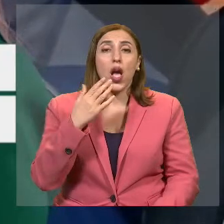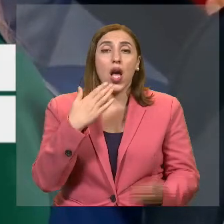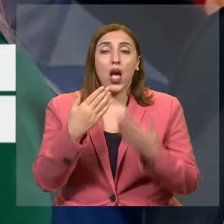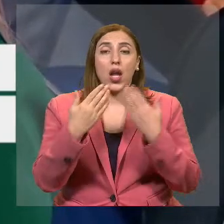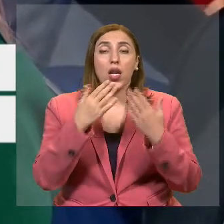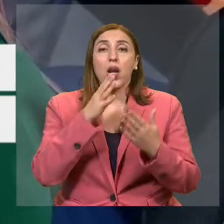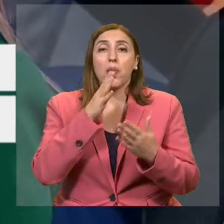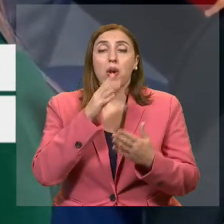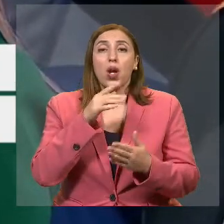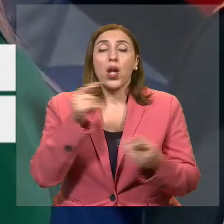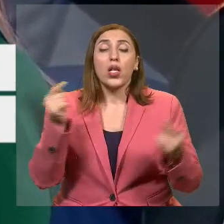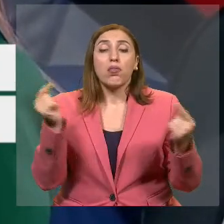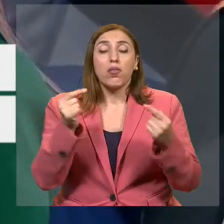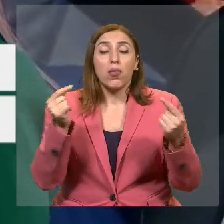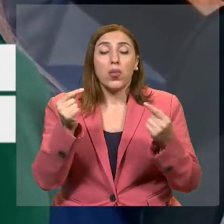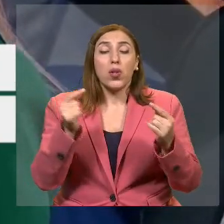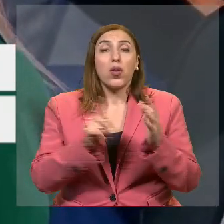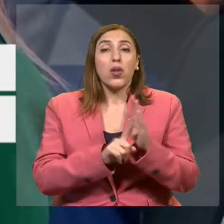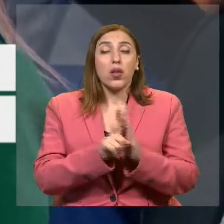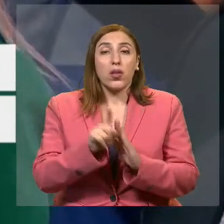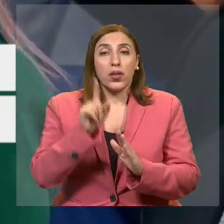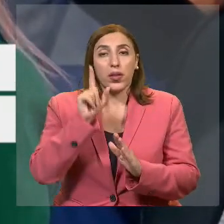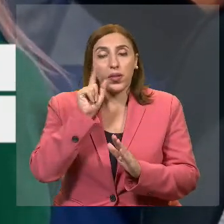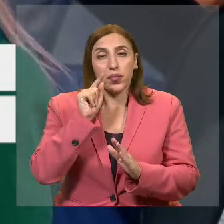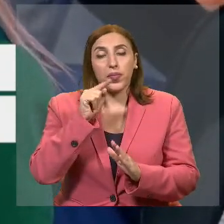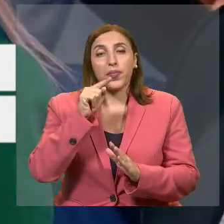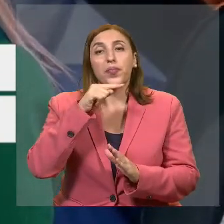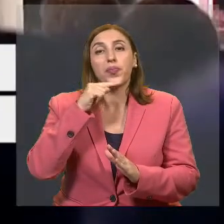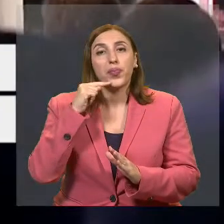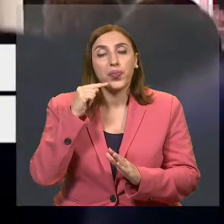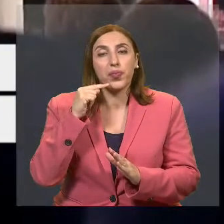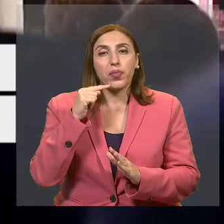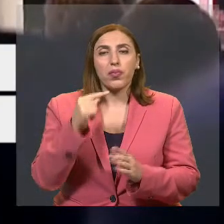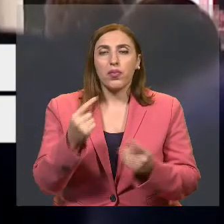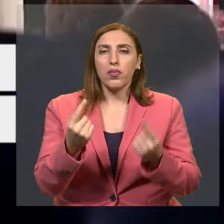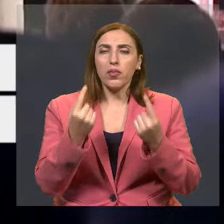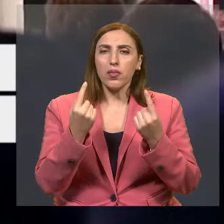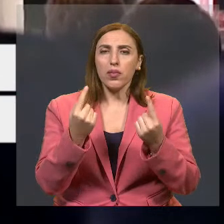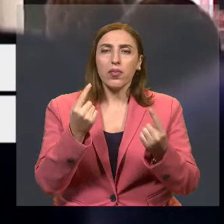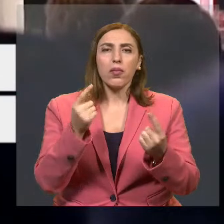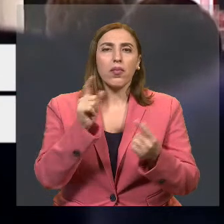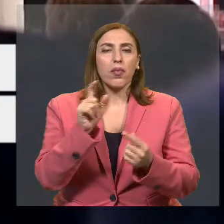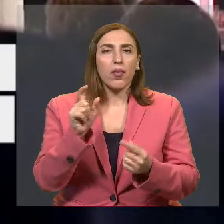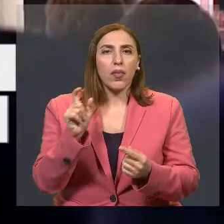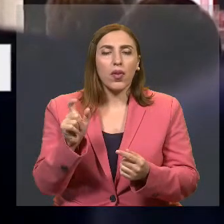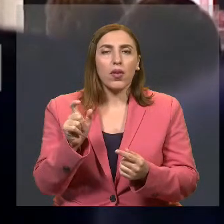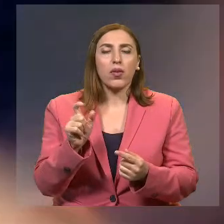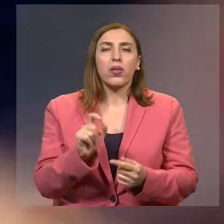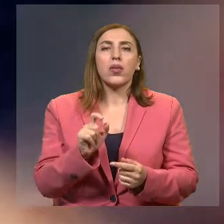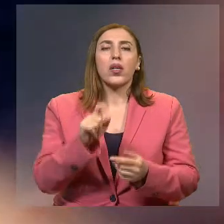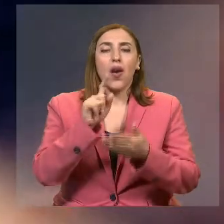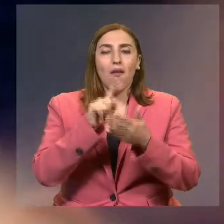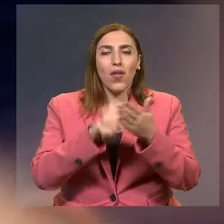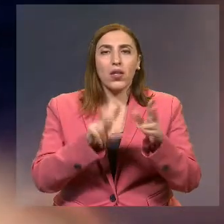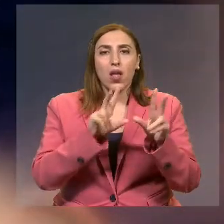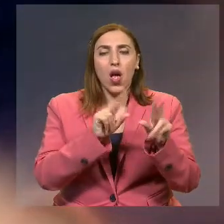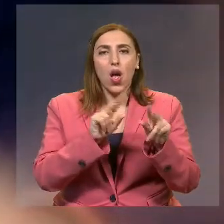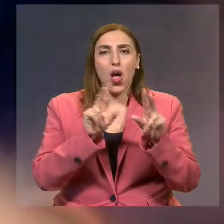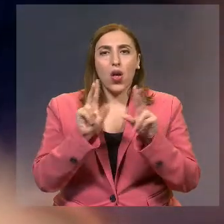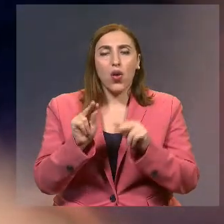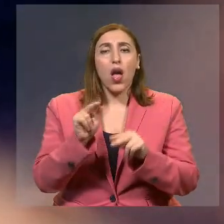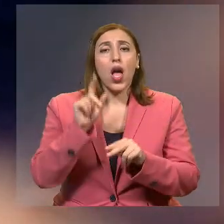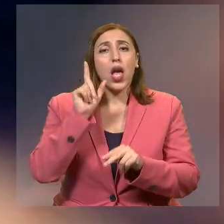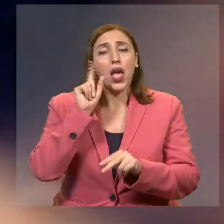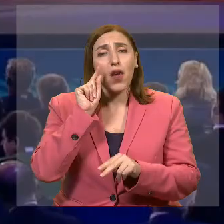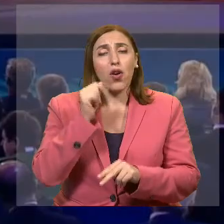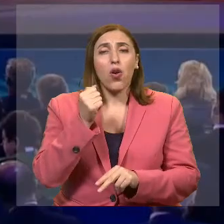Харабелюционерюм, Накатели Ларвацутян Фонин, Ев Хайастанит, Ев Русастанит, Замена Барцер Макардаков, Вастахес Нумен, Ереван Ну Москван, Лурш